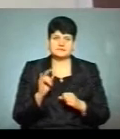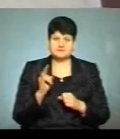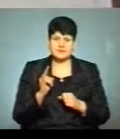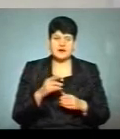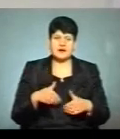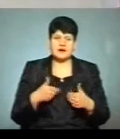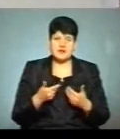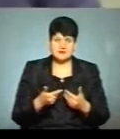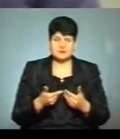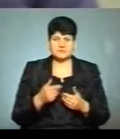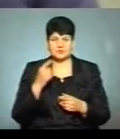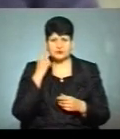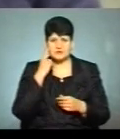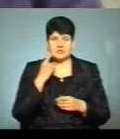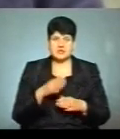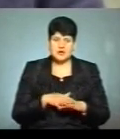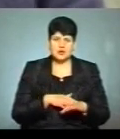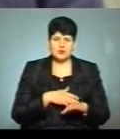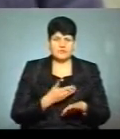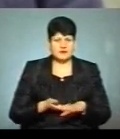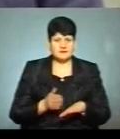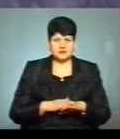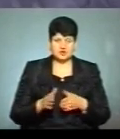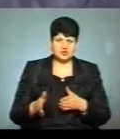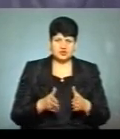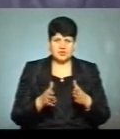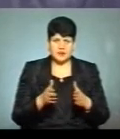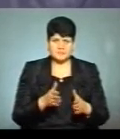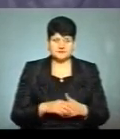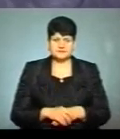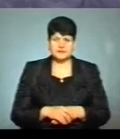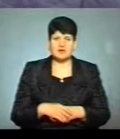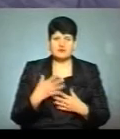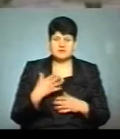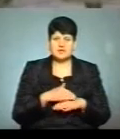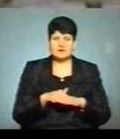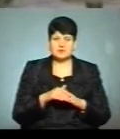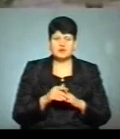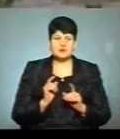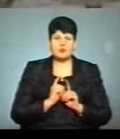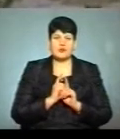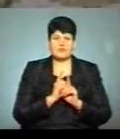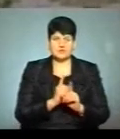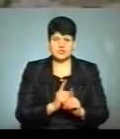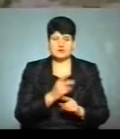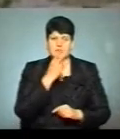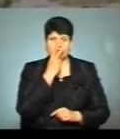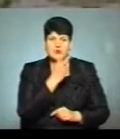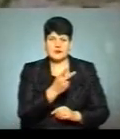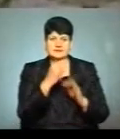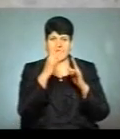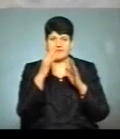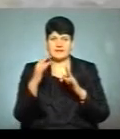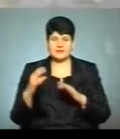Йосифата радить налаштуватися на довгий і нелегкий шлях, який пройшла й сама. Вже на вулиці, проводжаючи нас, вона показує ялинку,